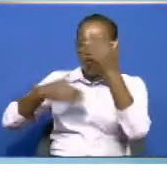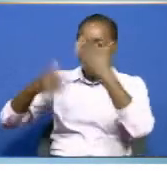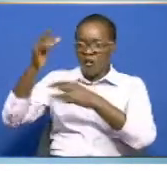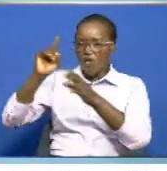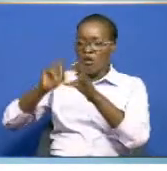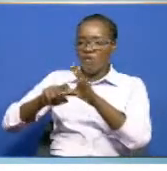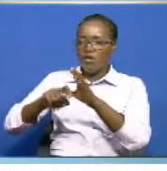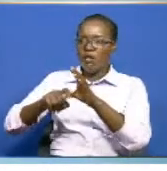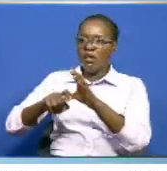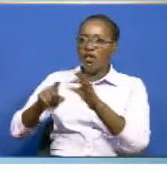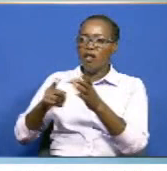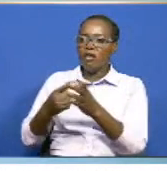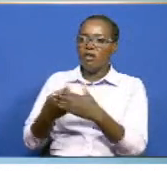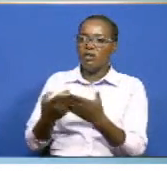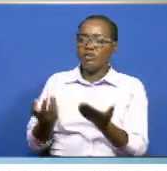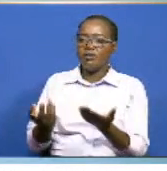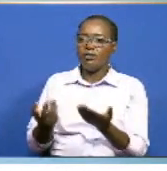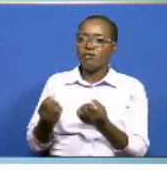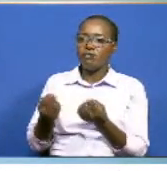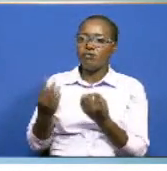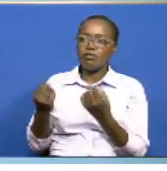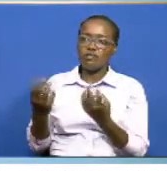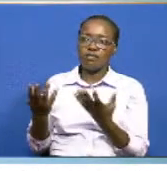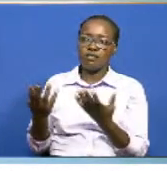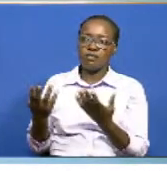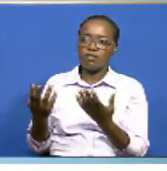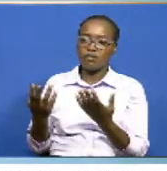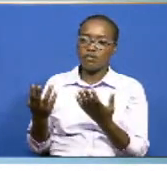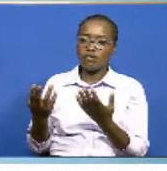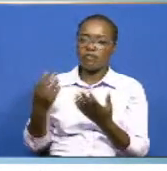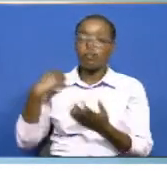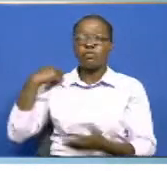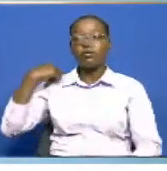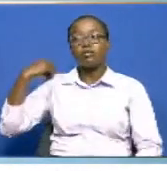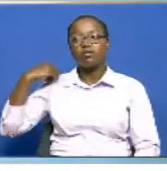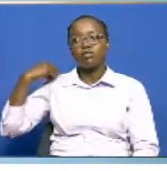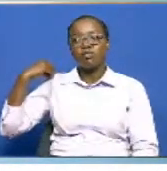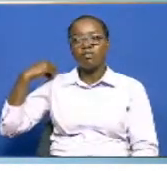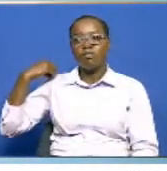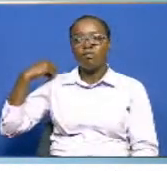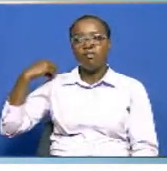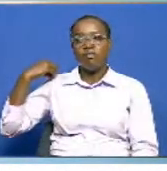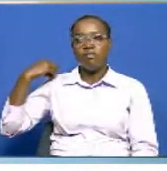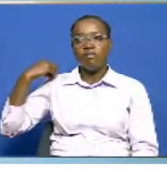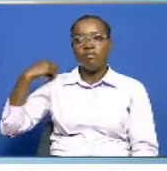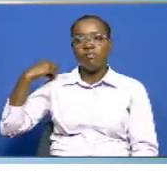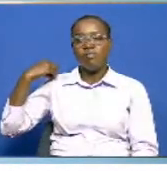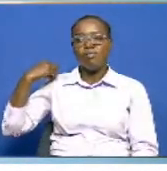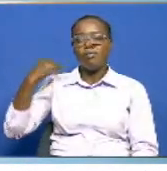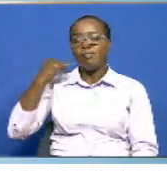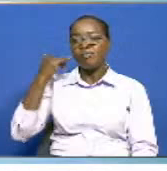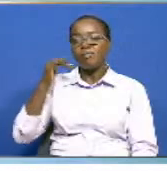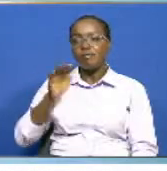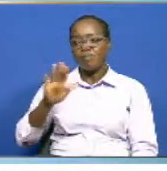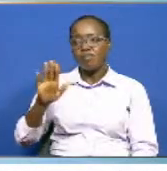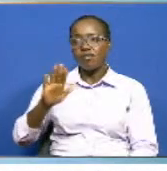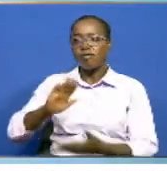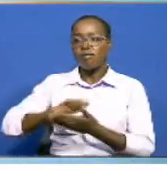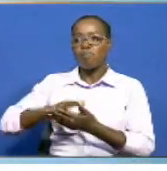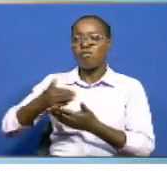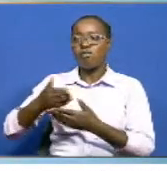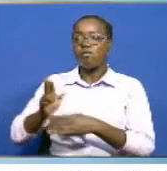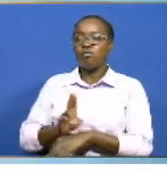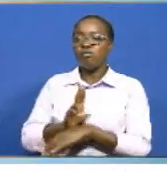learning. Unapata kwamba kuna wengi sana ambao walijitolea kutumia labda simu zao, kutumia tarakilishi zao